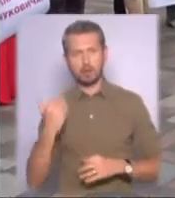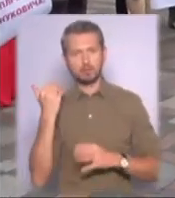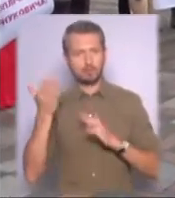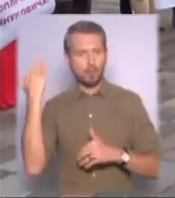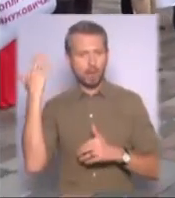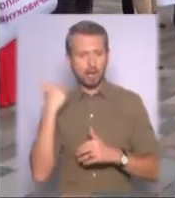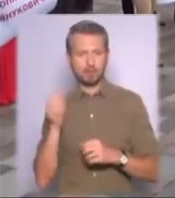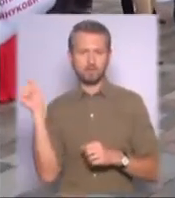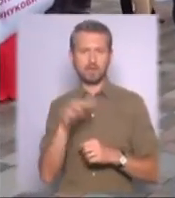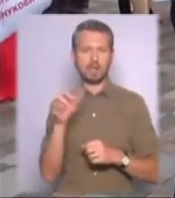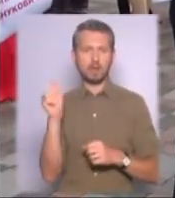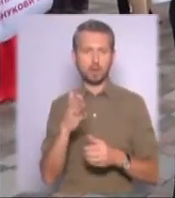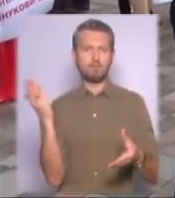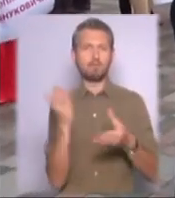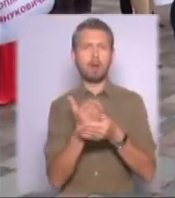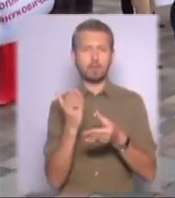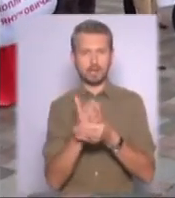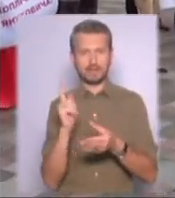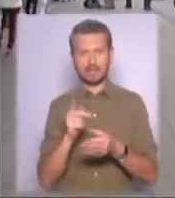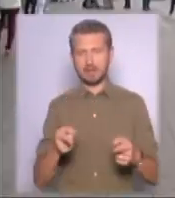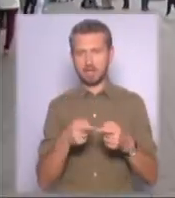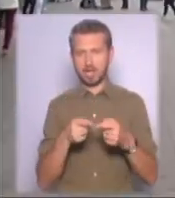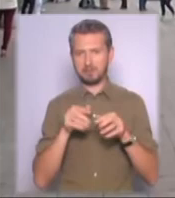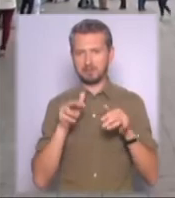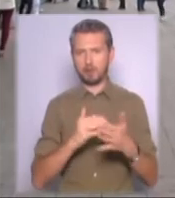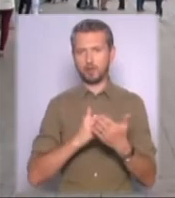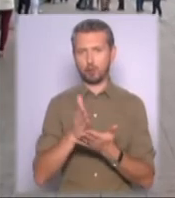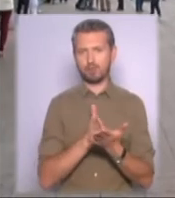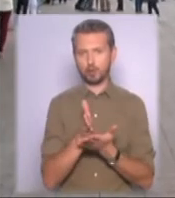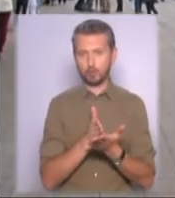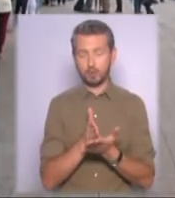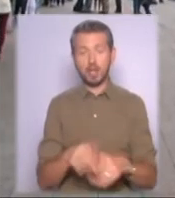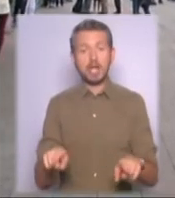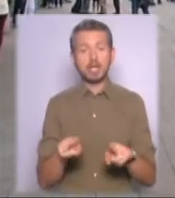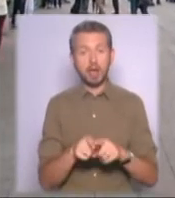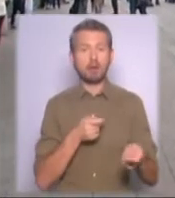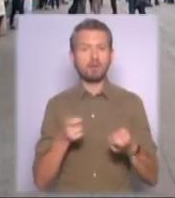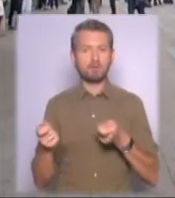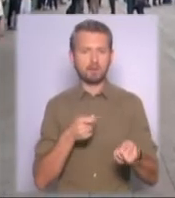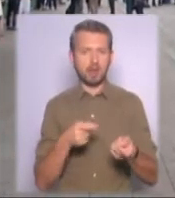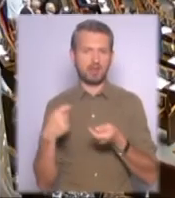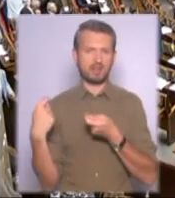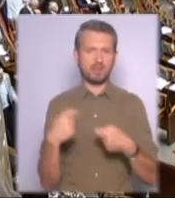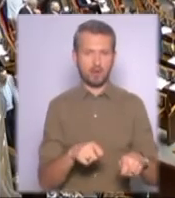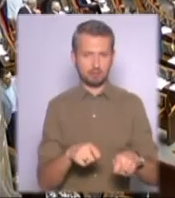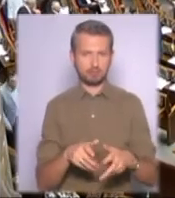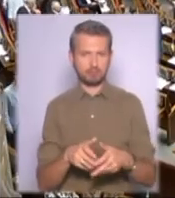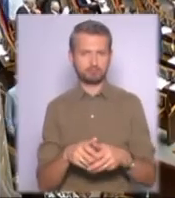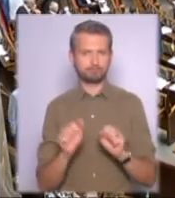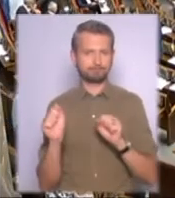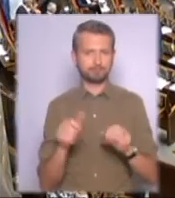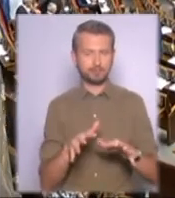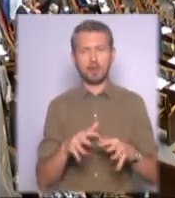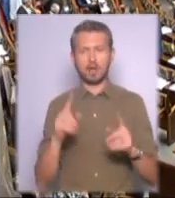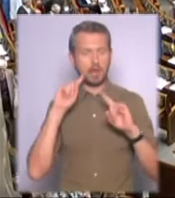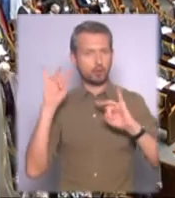з кримінальними справами високопосадовців. Саме так, на думку мітингувальників, влада зливає резонансні розслідування. У самому ж парламенті